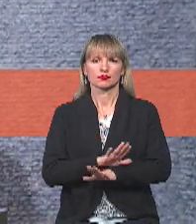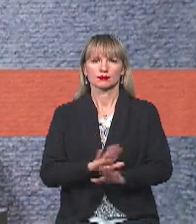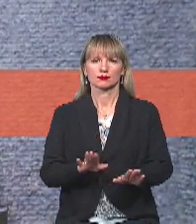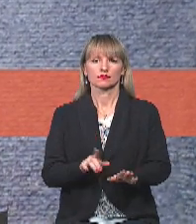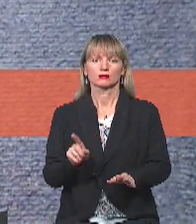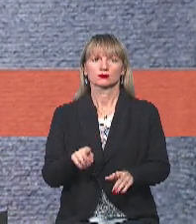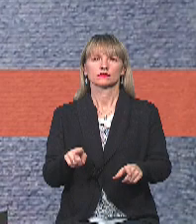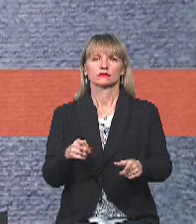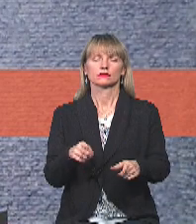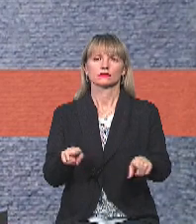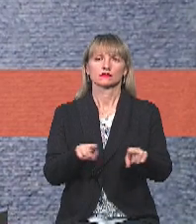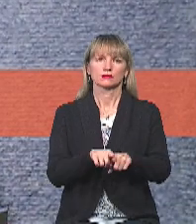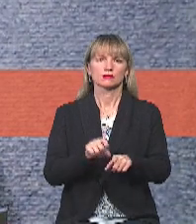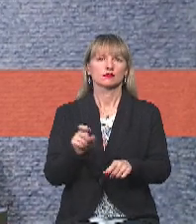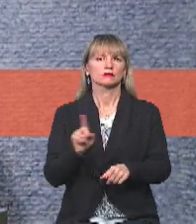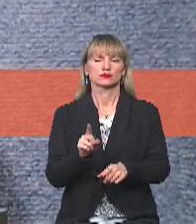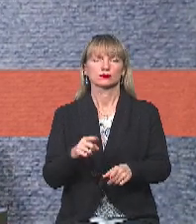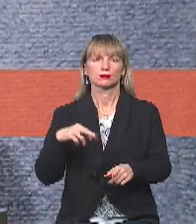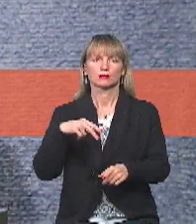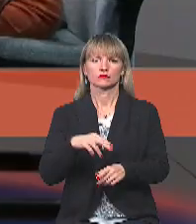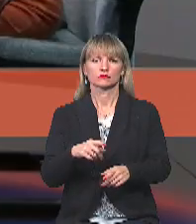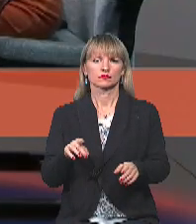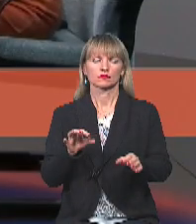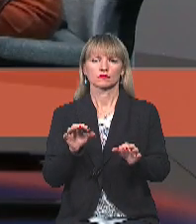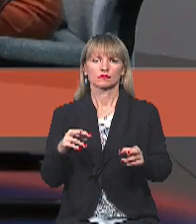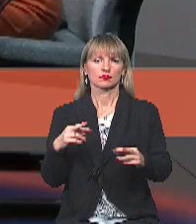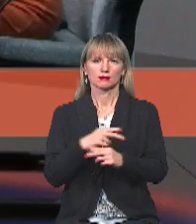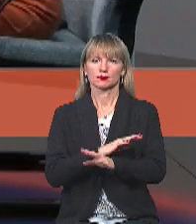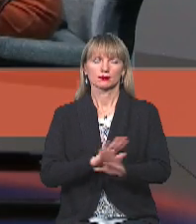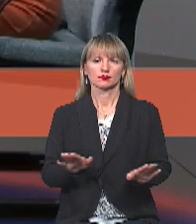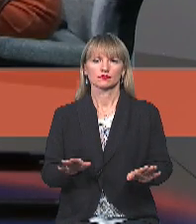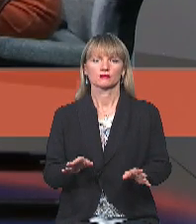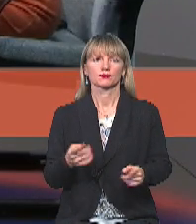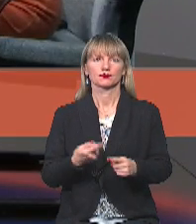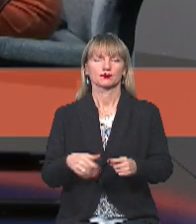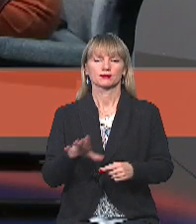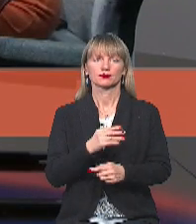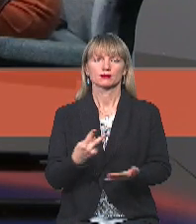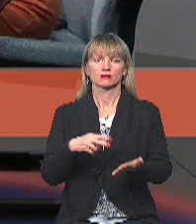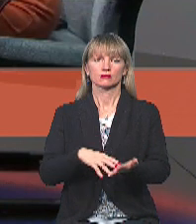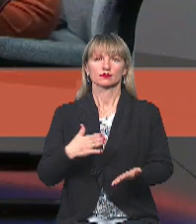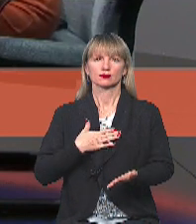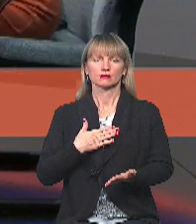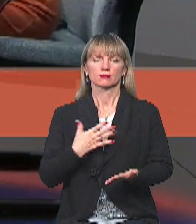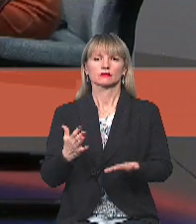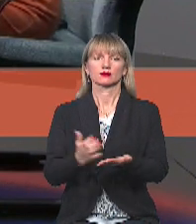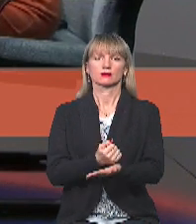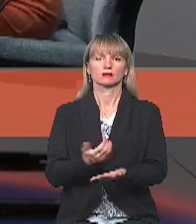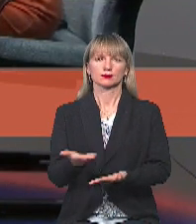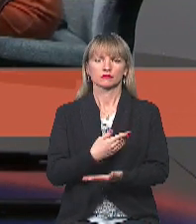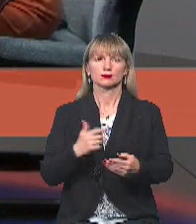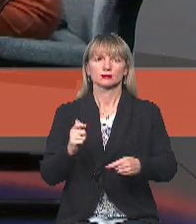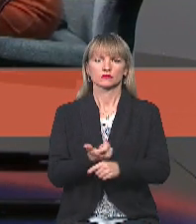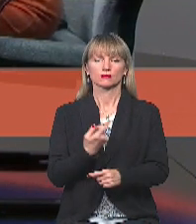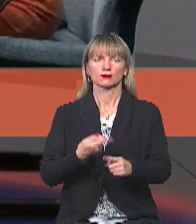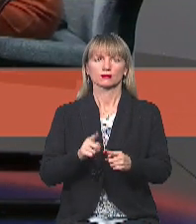Ющенка, а що не так пішло, що замість того, щоб це все стало вже нашим здобутком, ми знову це